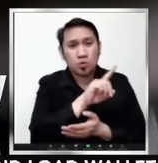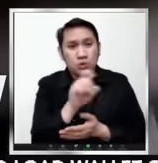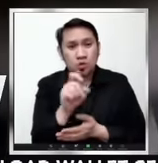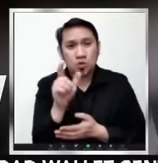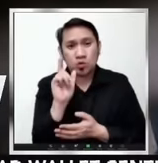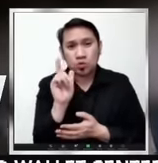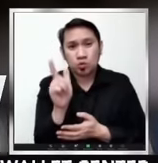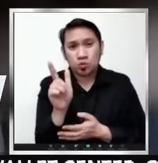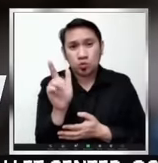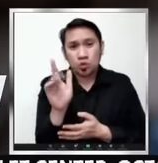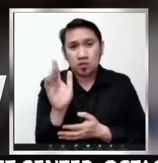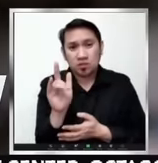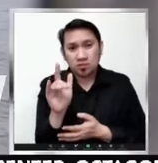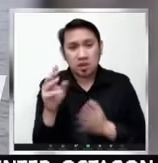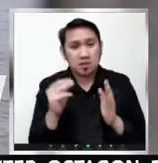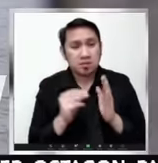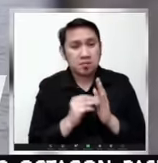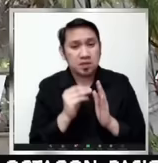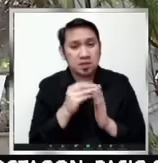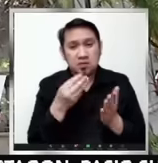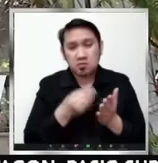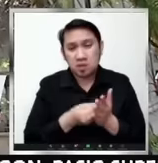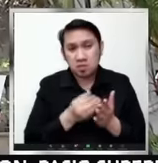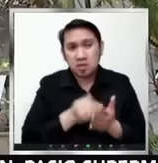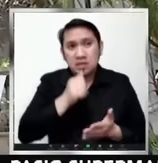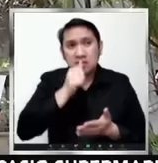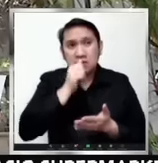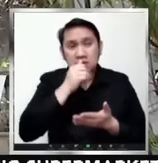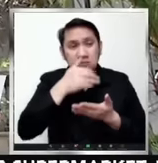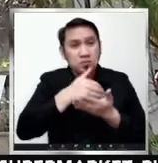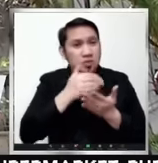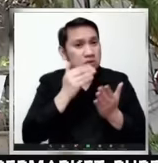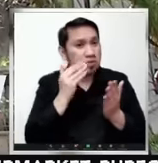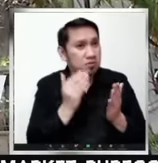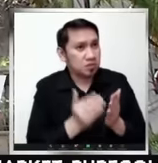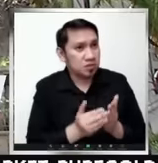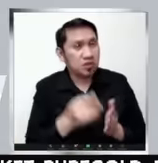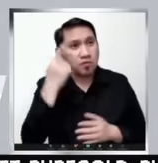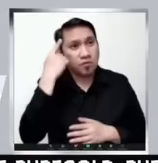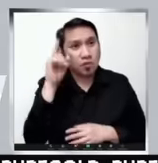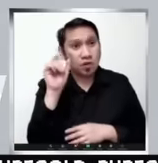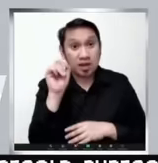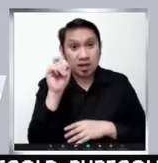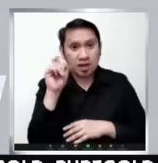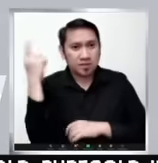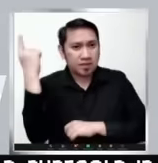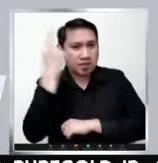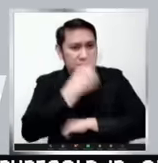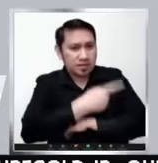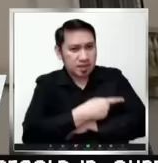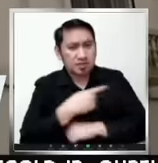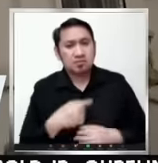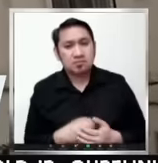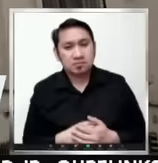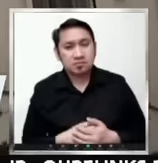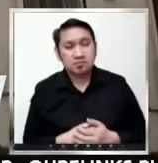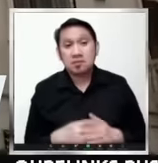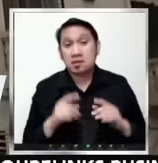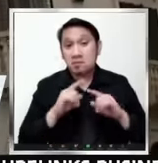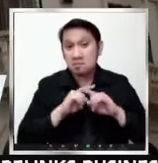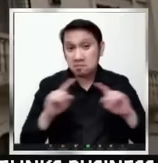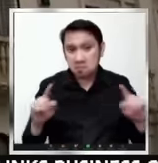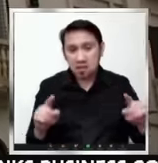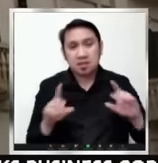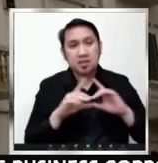million pesos na confidential funds sa loob umano ng 11 araw. Samantala, tiniyak naman ng Department of Budget